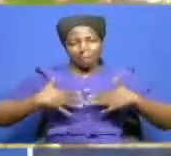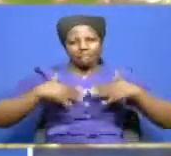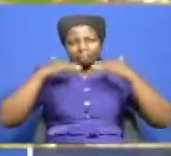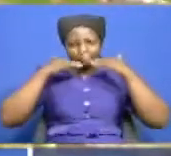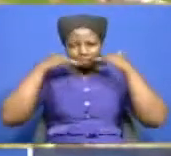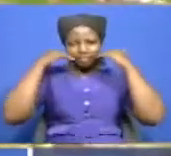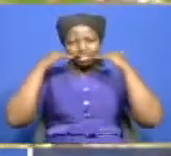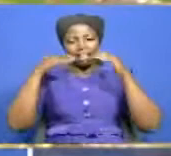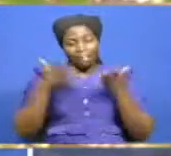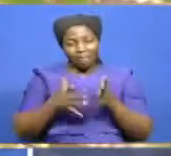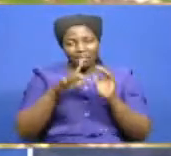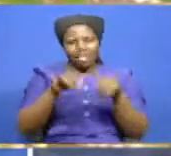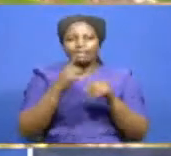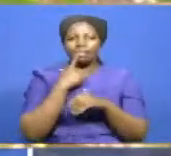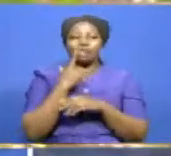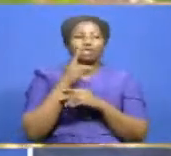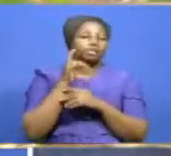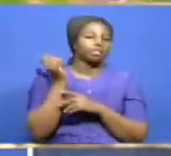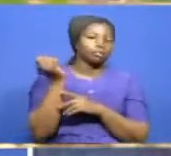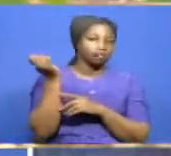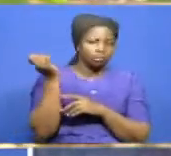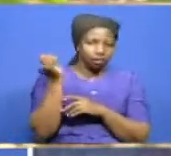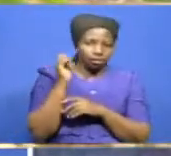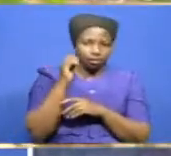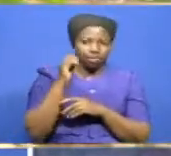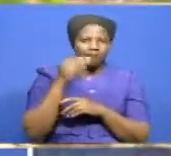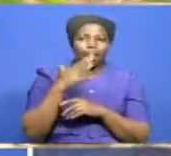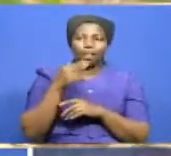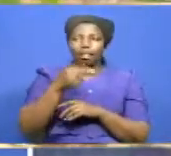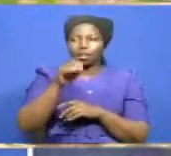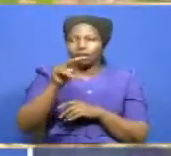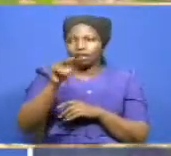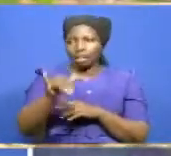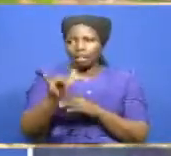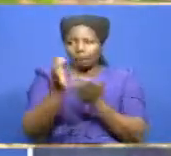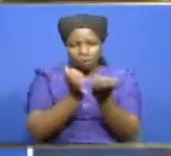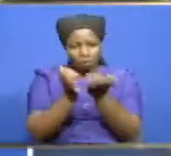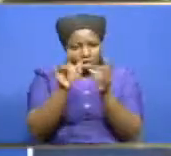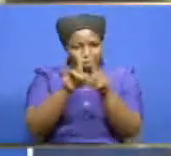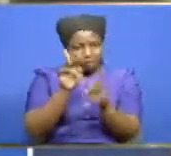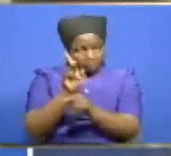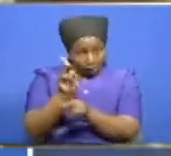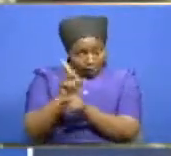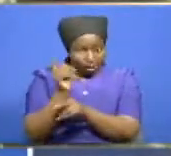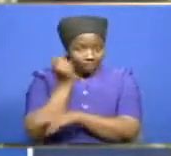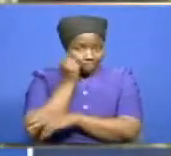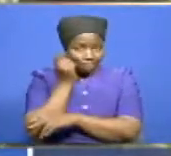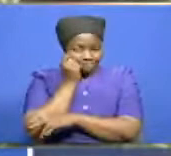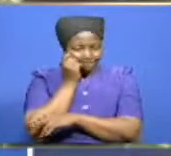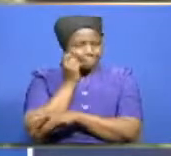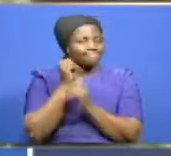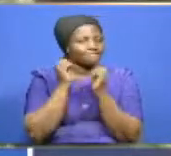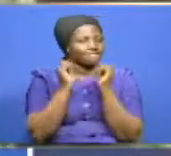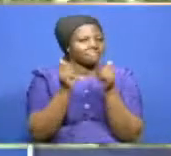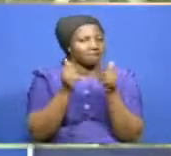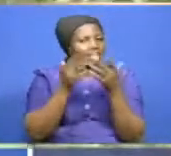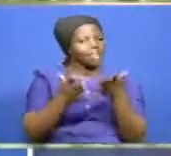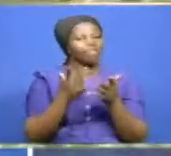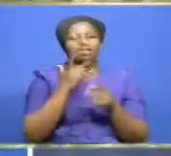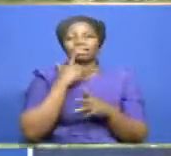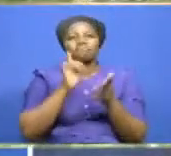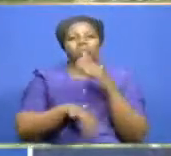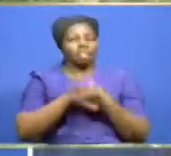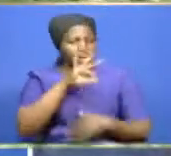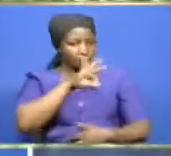ya asali na pia mambo ya ufugaji wa nyuki saizi iko sawa. Wamesema mapato wanayoyapata